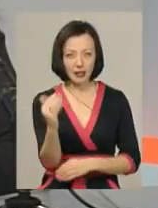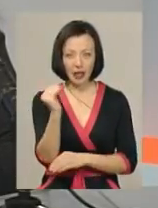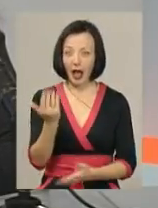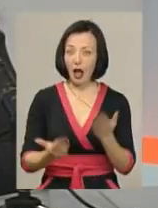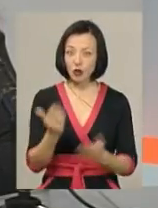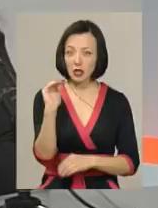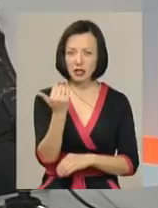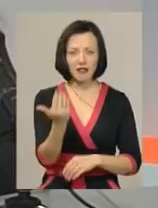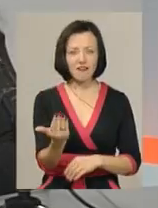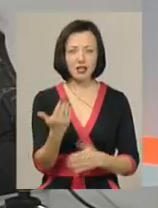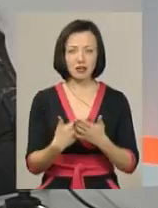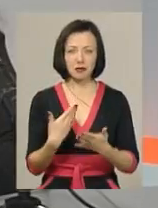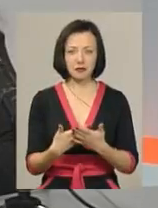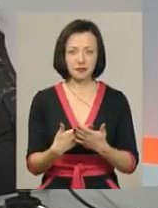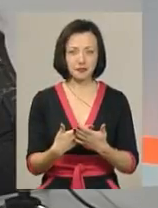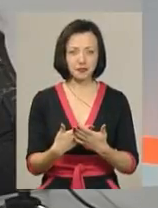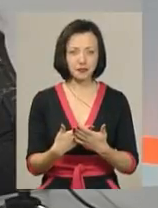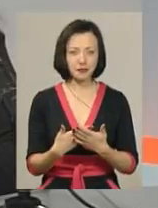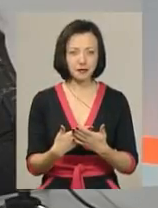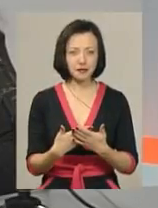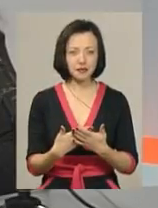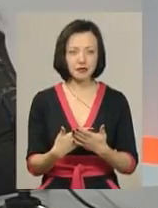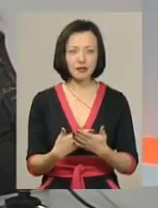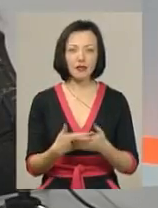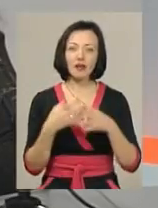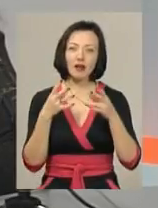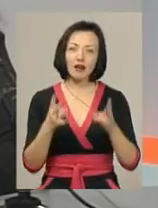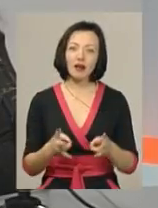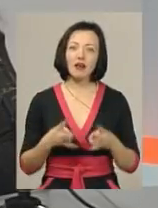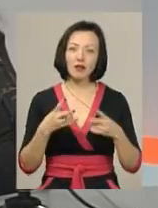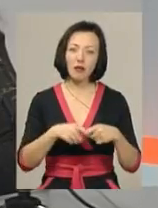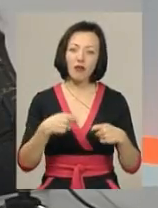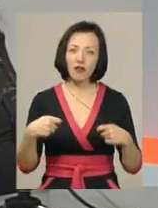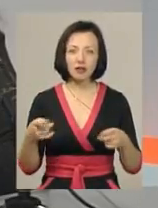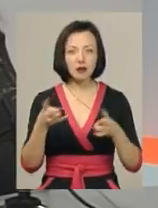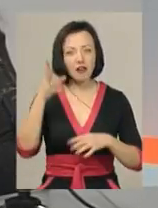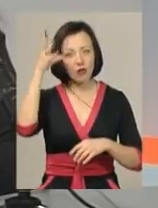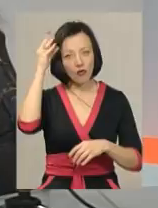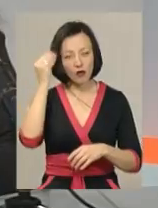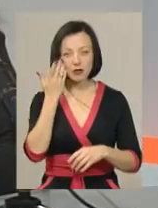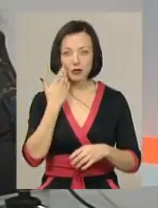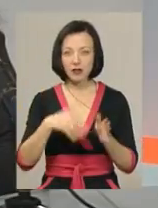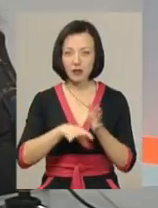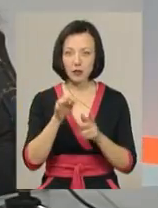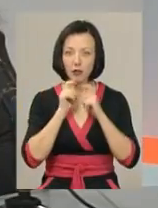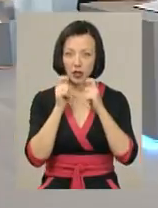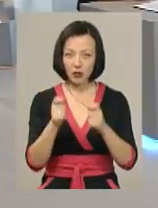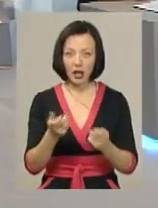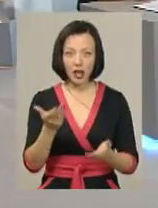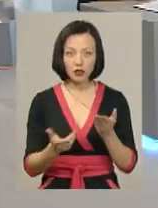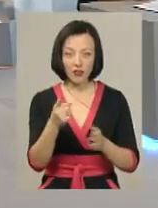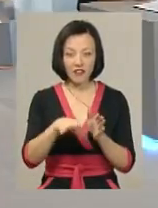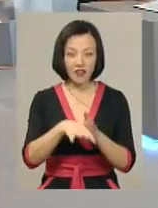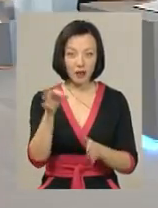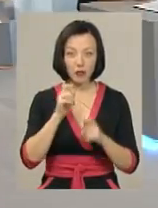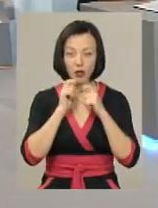якщо дитина ваша меланхолік Звичайно потрібно це врахувати при виборі подарунку для неї тому що якщо ви